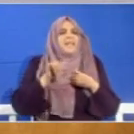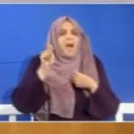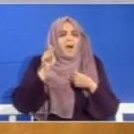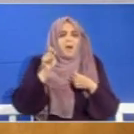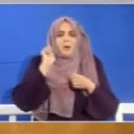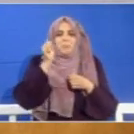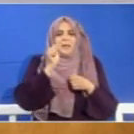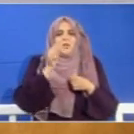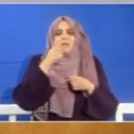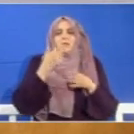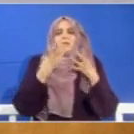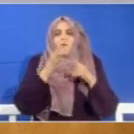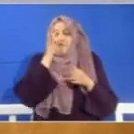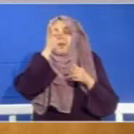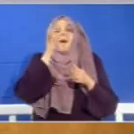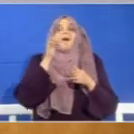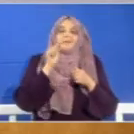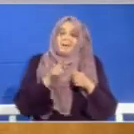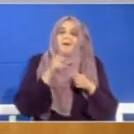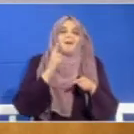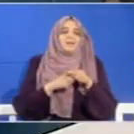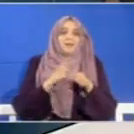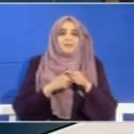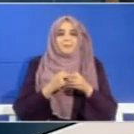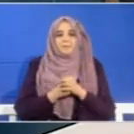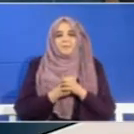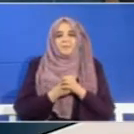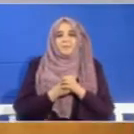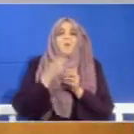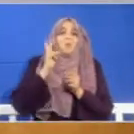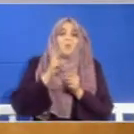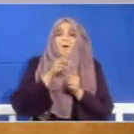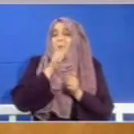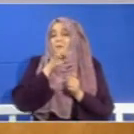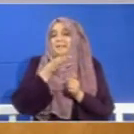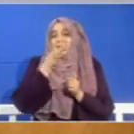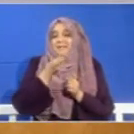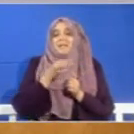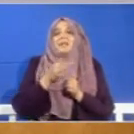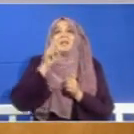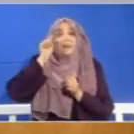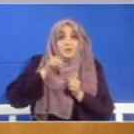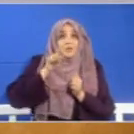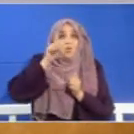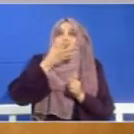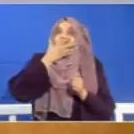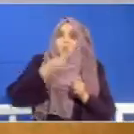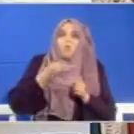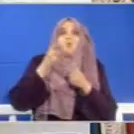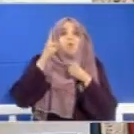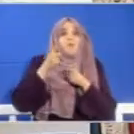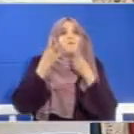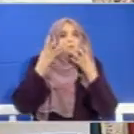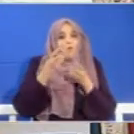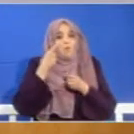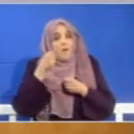باللباس، لأن سيدنا رسول الله صلى الله عليه وسلم قال إن الله جميل يحب الجمال، يحب الجمال، إن الله جميل